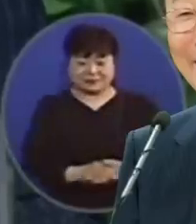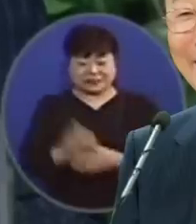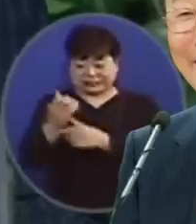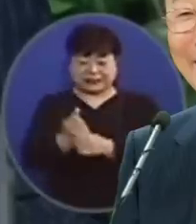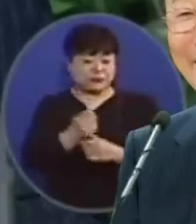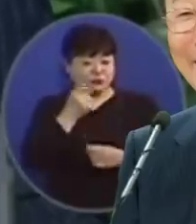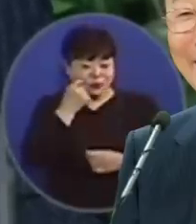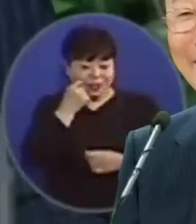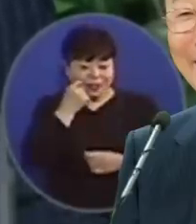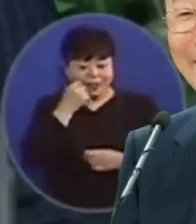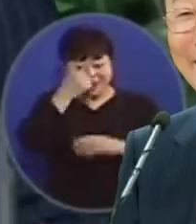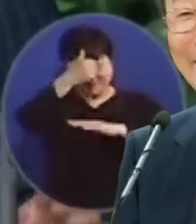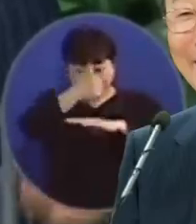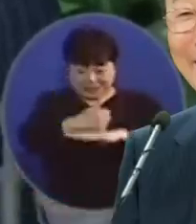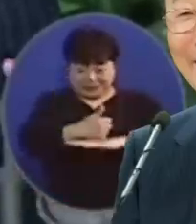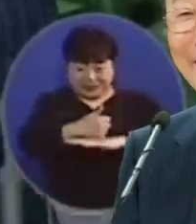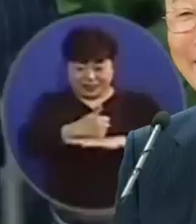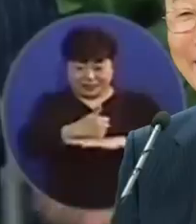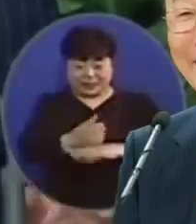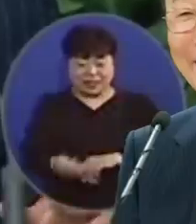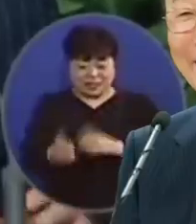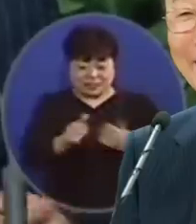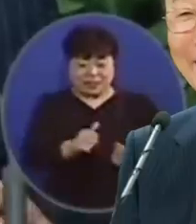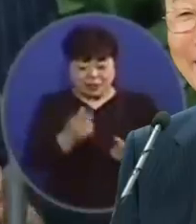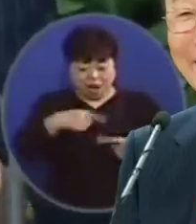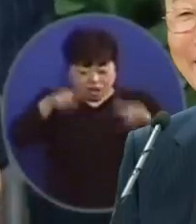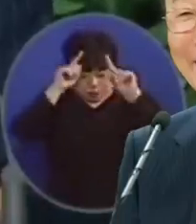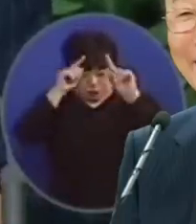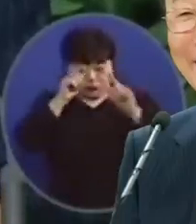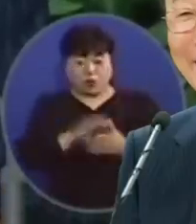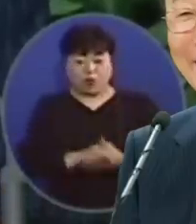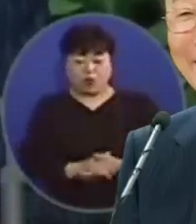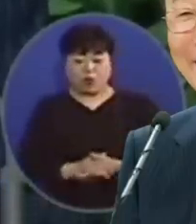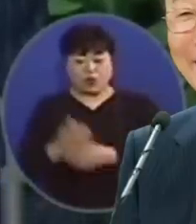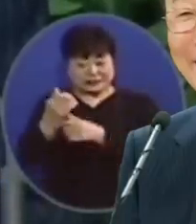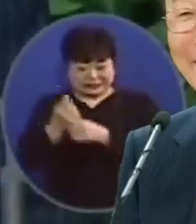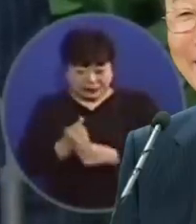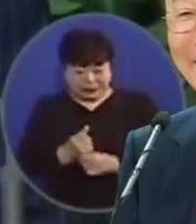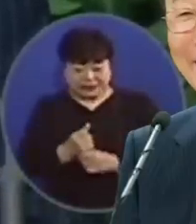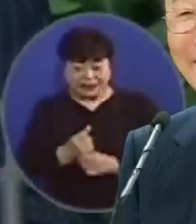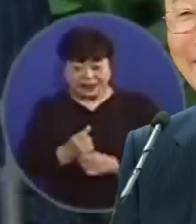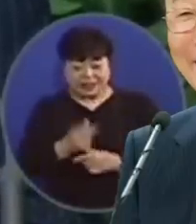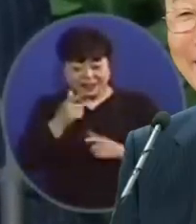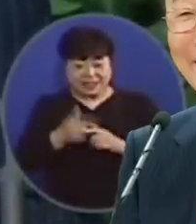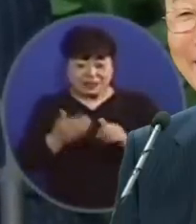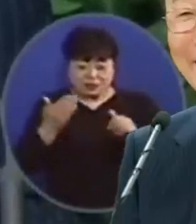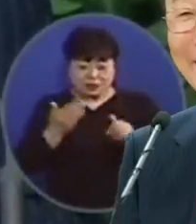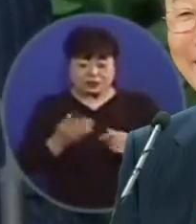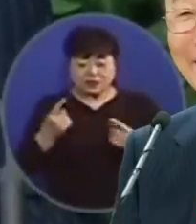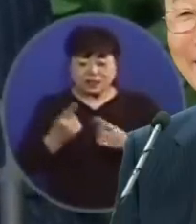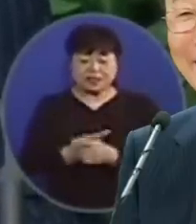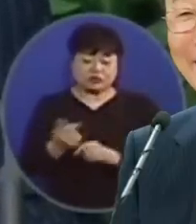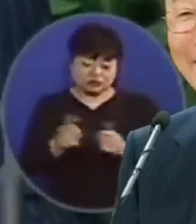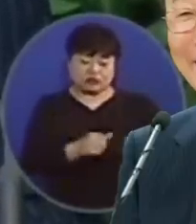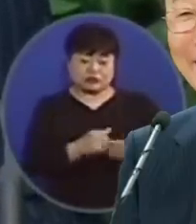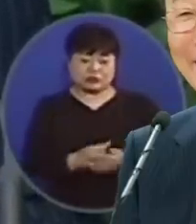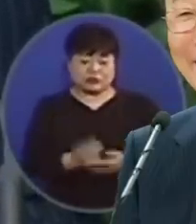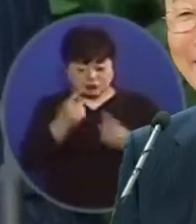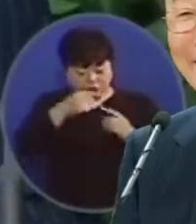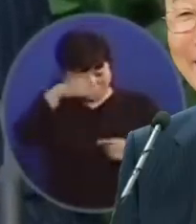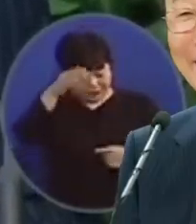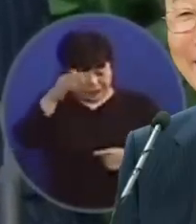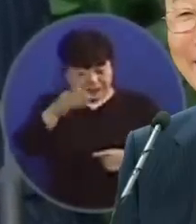없지요. 마지막으로 우리를 사망과 음부로서 잡고 있었는데 예수님이 우리 대신 죽어서 음부에